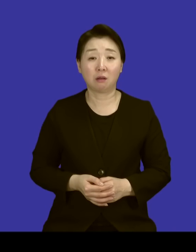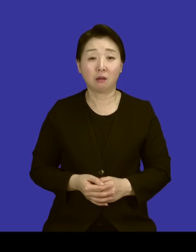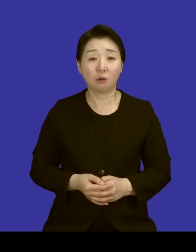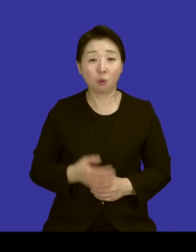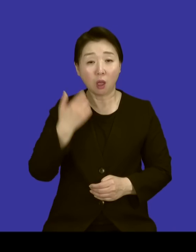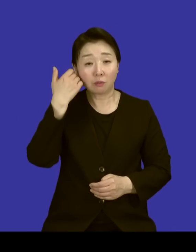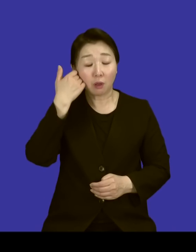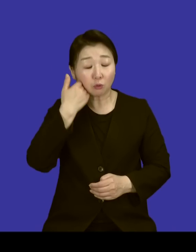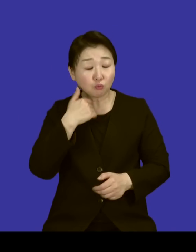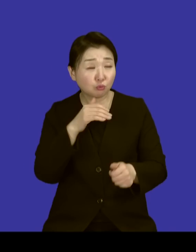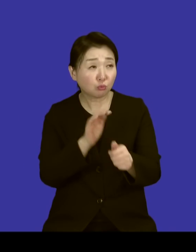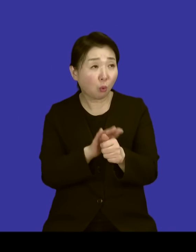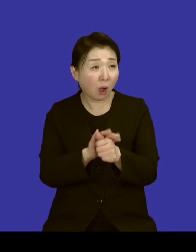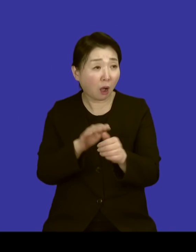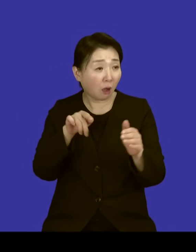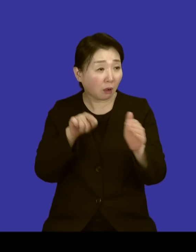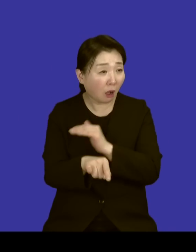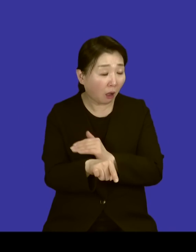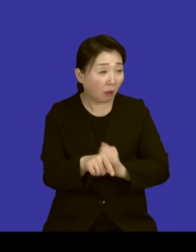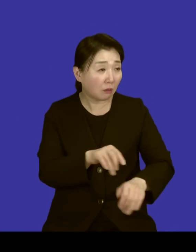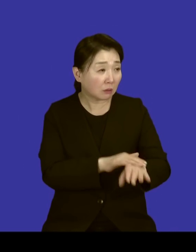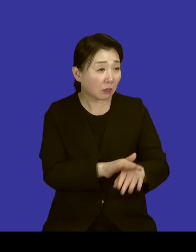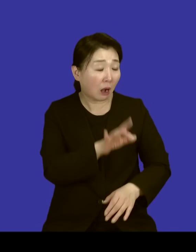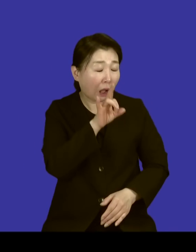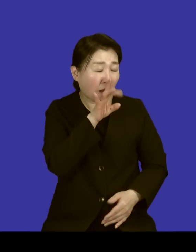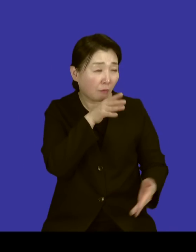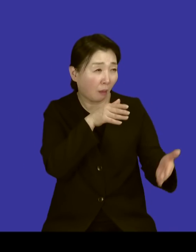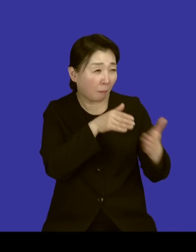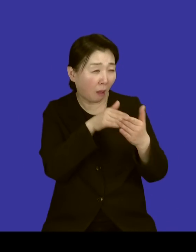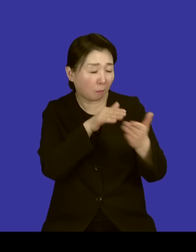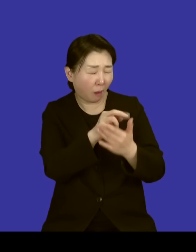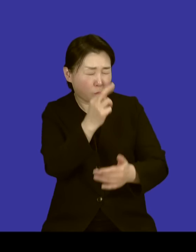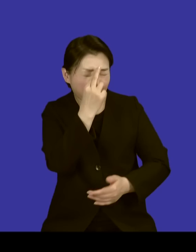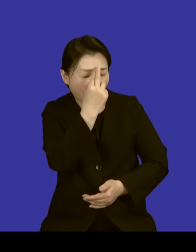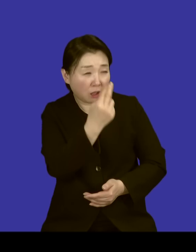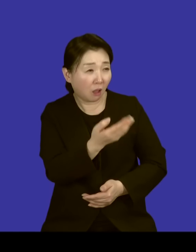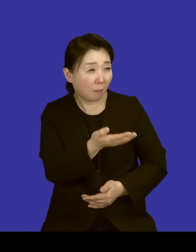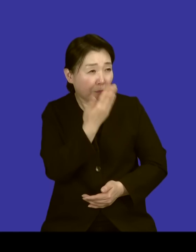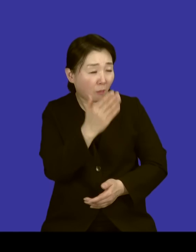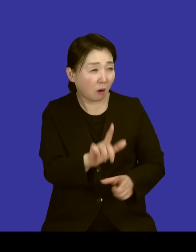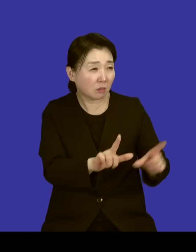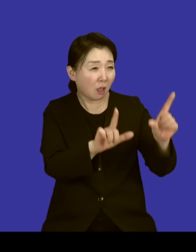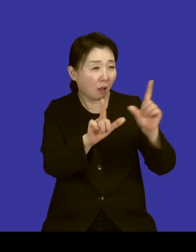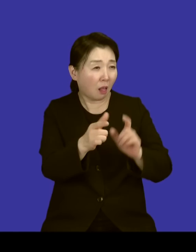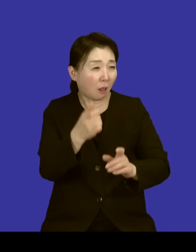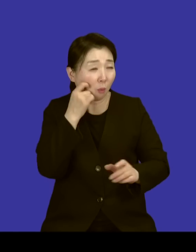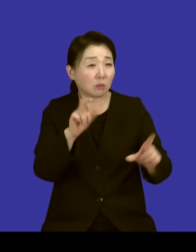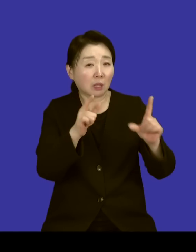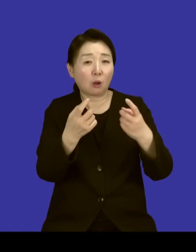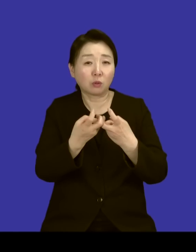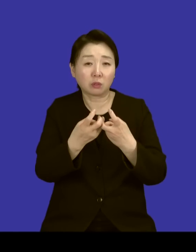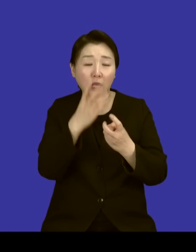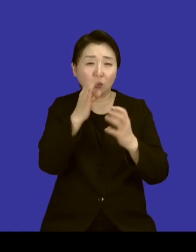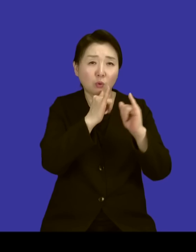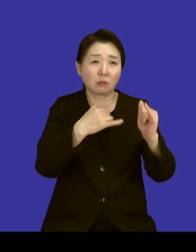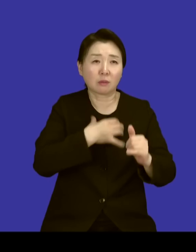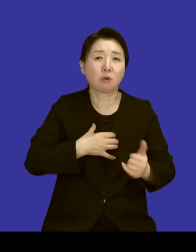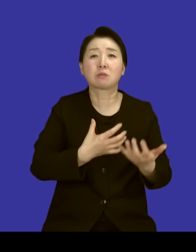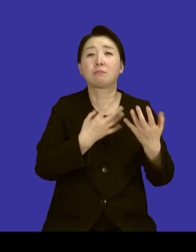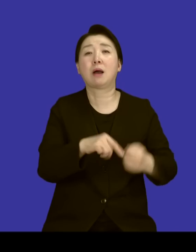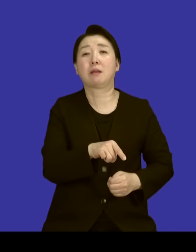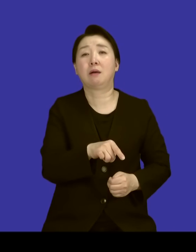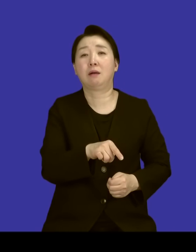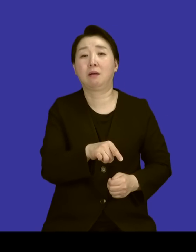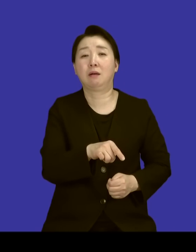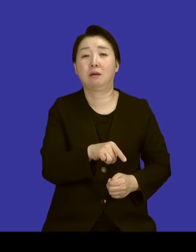누굴 돕겠다고 가서 잘 안 풀려가지고 밥도 못 먹고 살면 우리 교인들이 얼마나 걱정하시겠냐고.